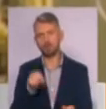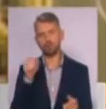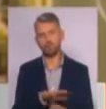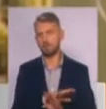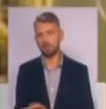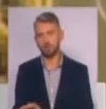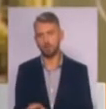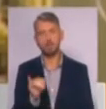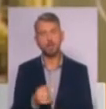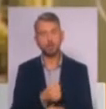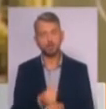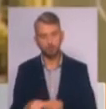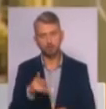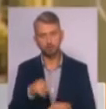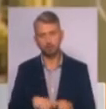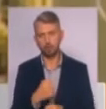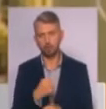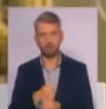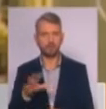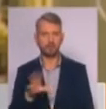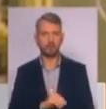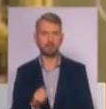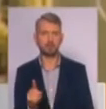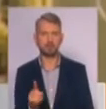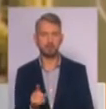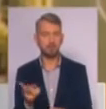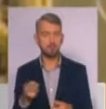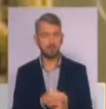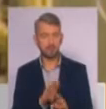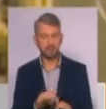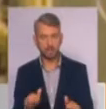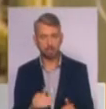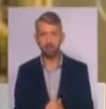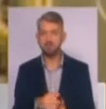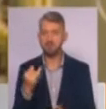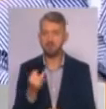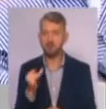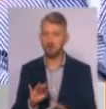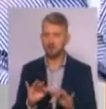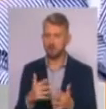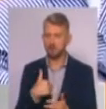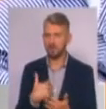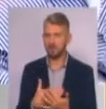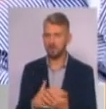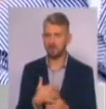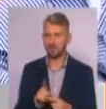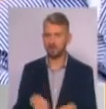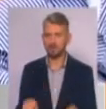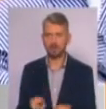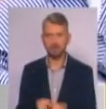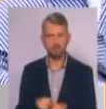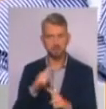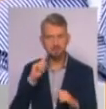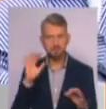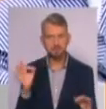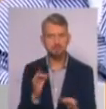все-таки змусив доробити всі ці роботи і ще без дітлахів. Цікава дуже ситуація. Насправді, мені здається, що це такий прецедент з